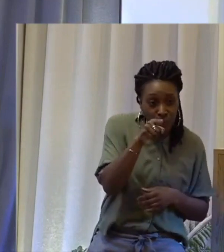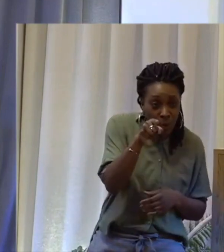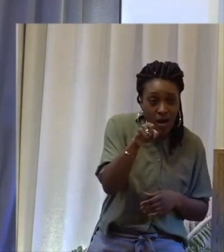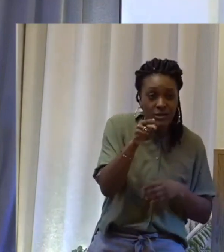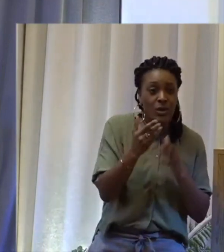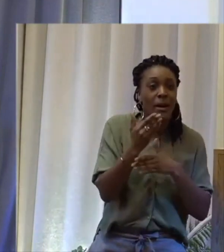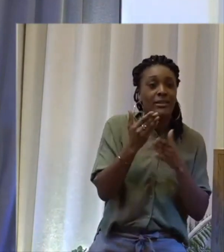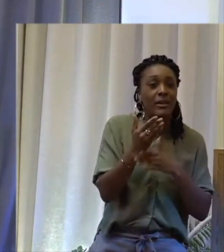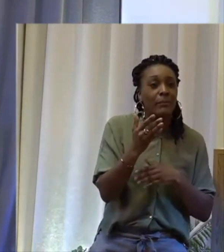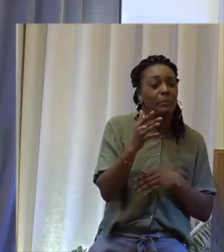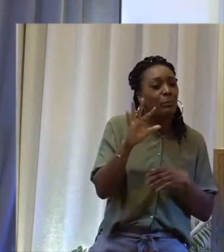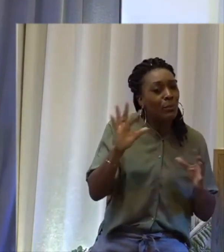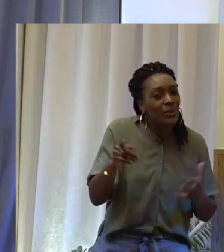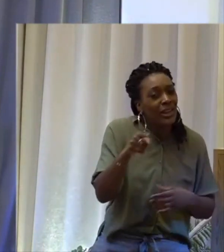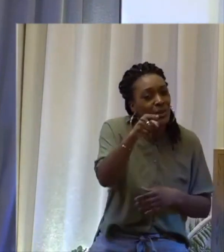que tu peux être emprisonné